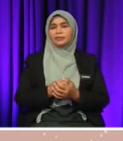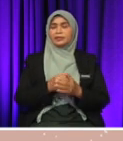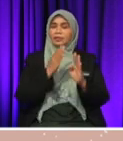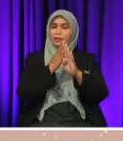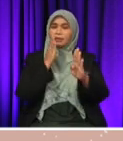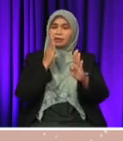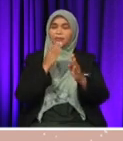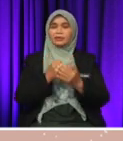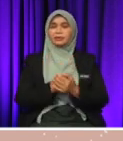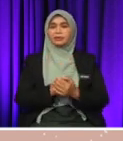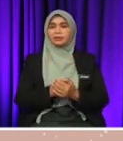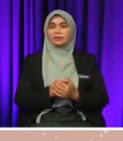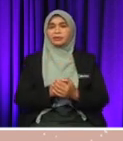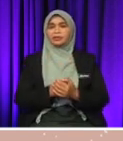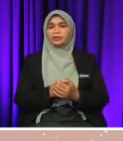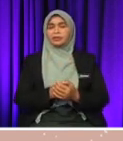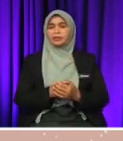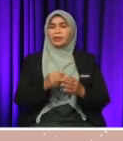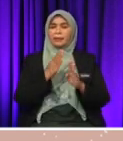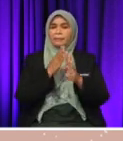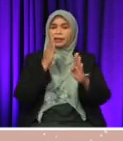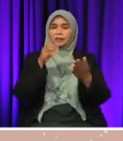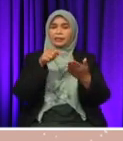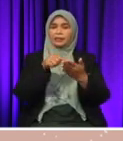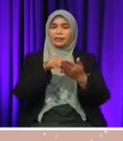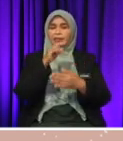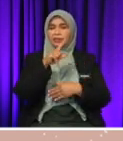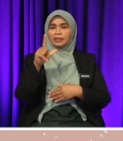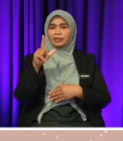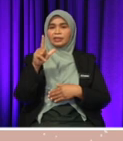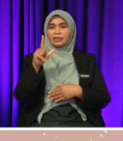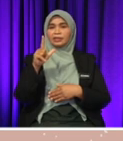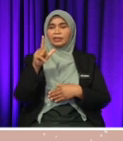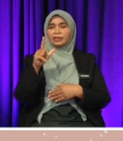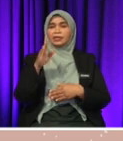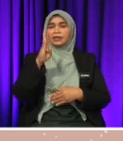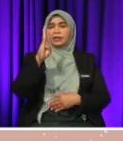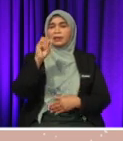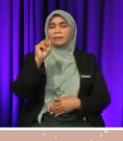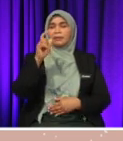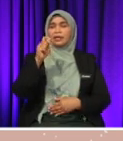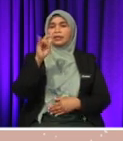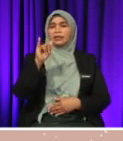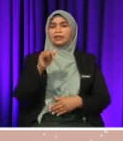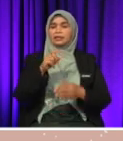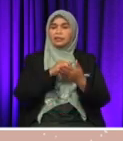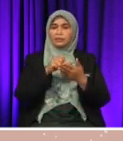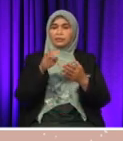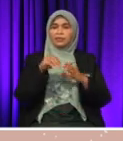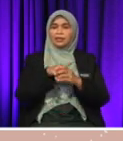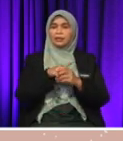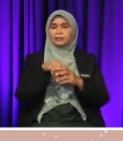dalam bentuk saja ada baris baris ini ialah baik-baik dan ditulis dalam satu